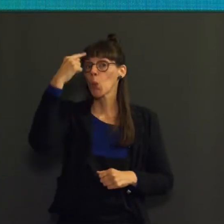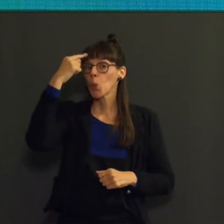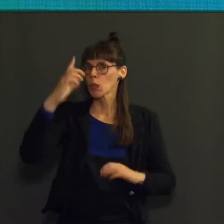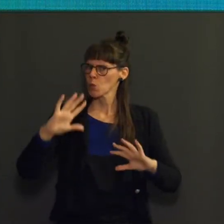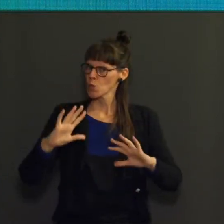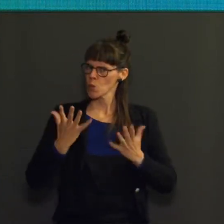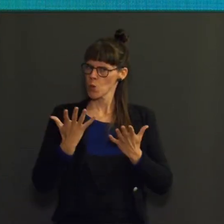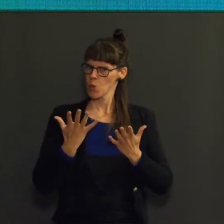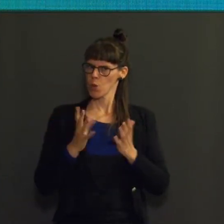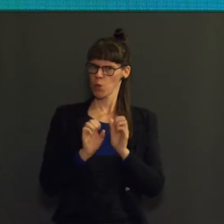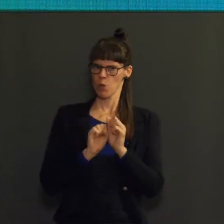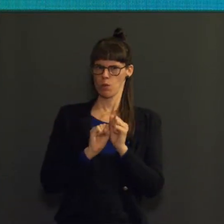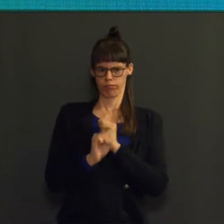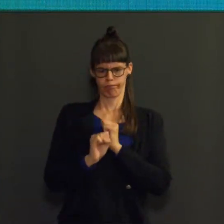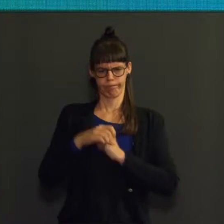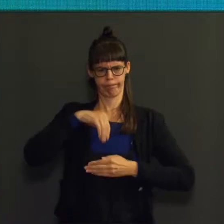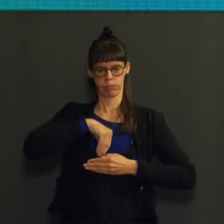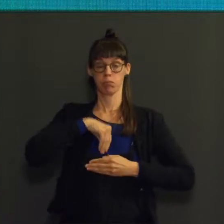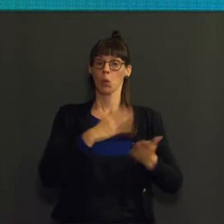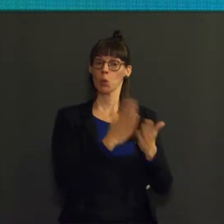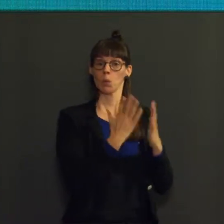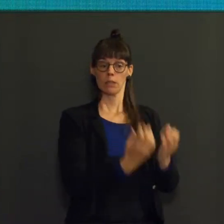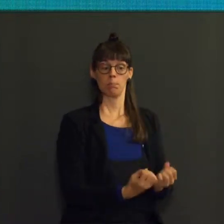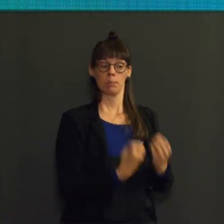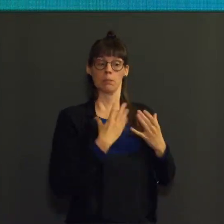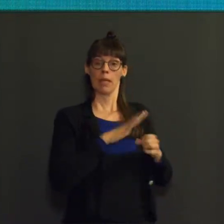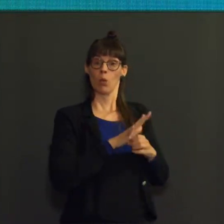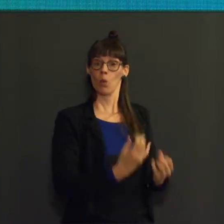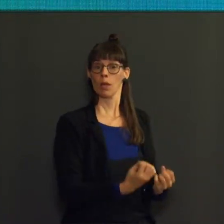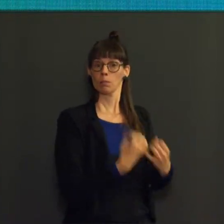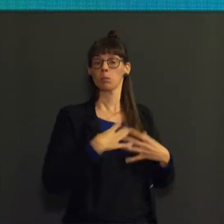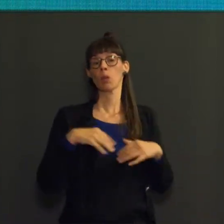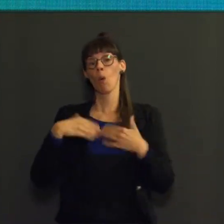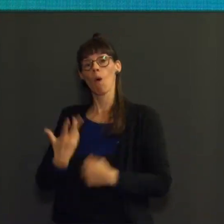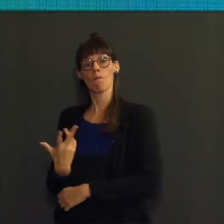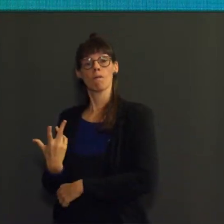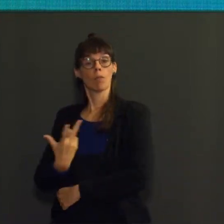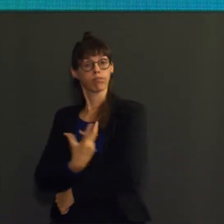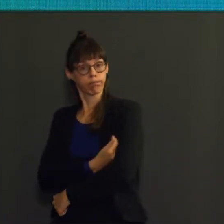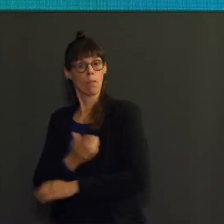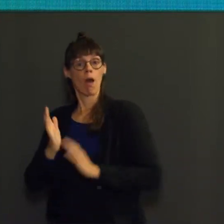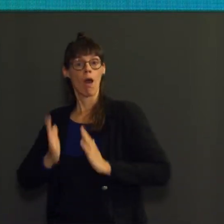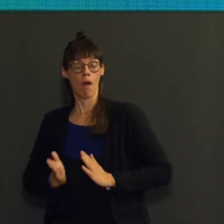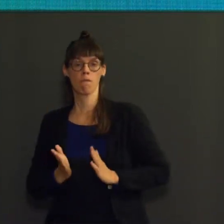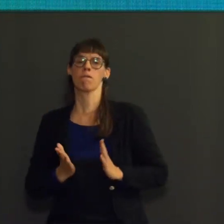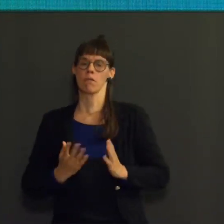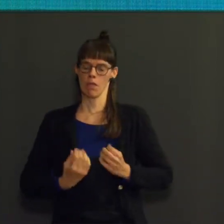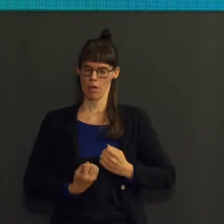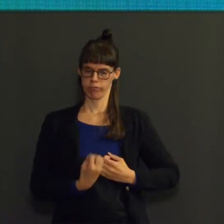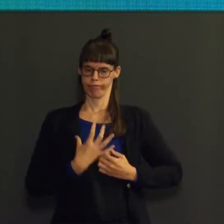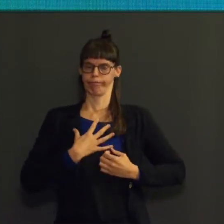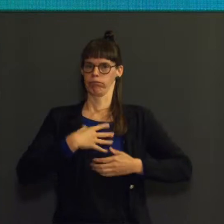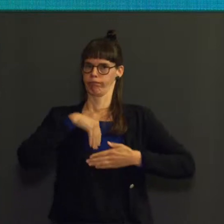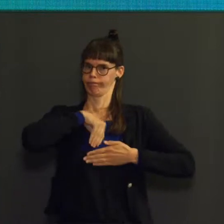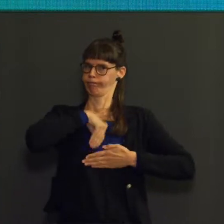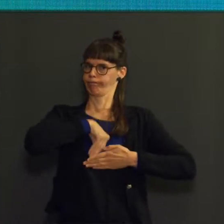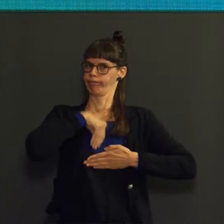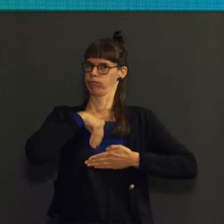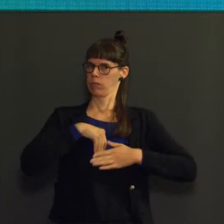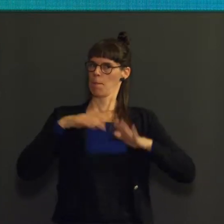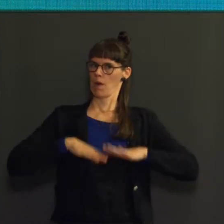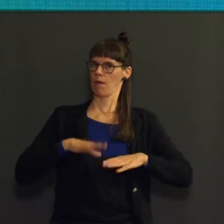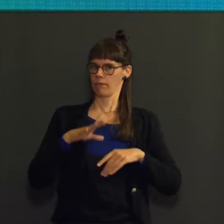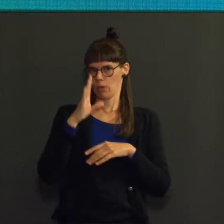worden opgewekt na een natuurlijke besmetting of na een vaccinatie en circuleren dan gedurende lange perioden in ons